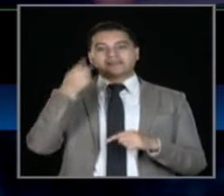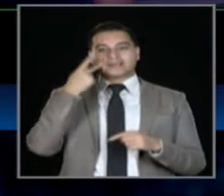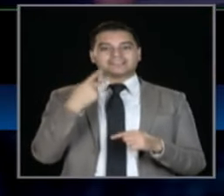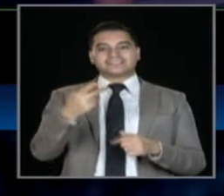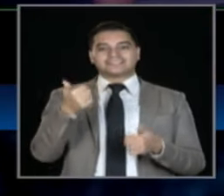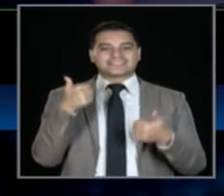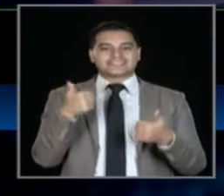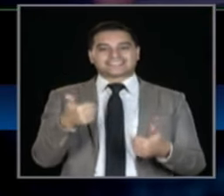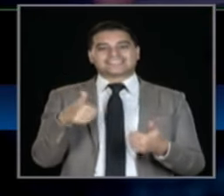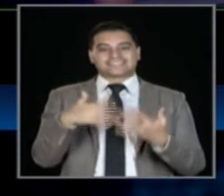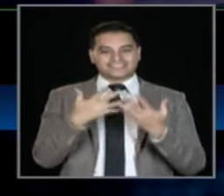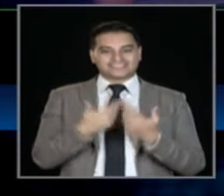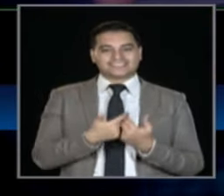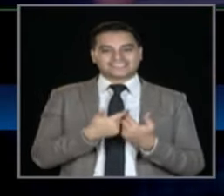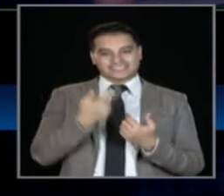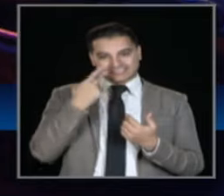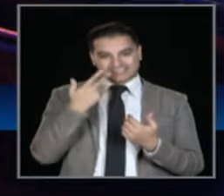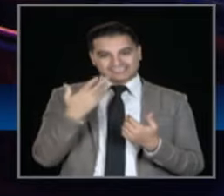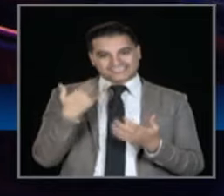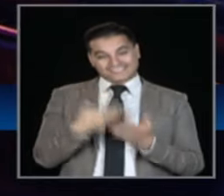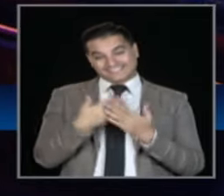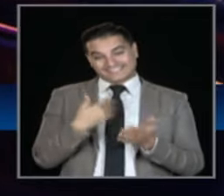صح. من هو ملحن أغنية